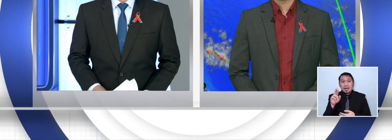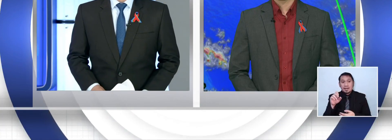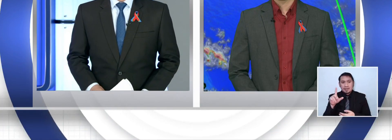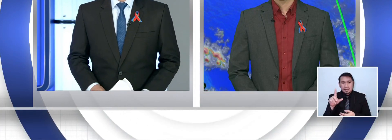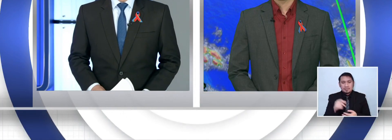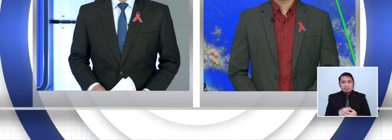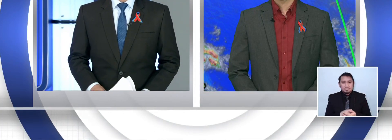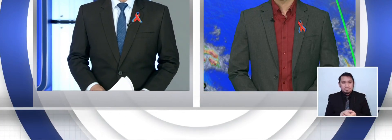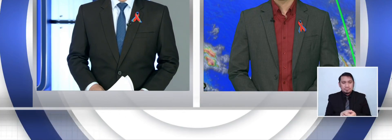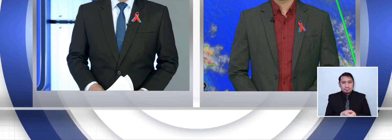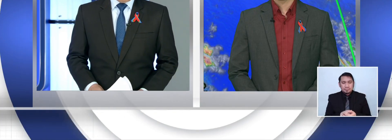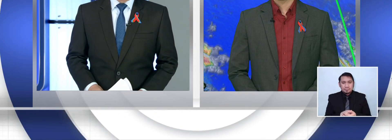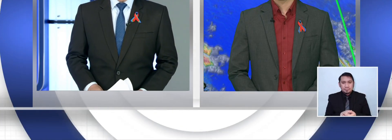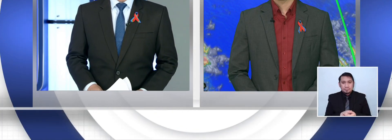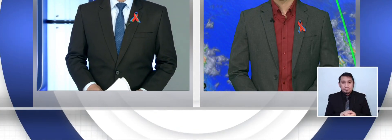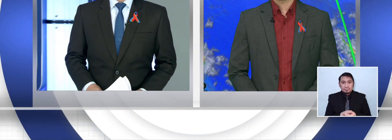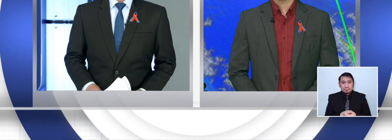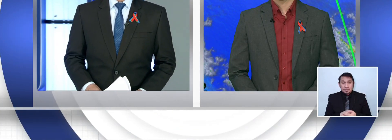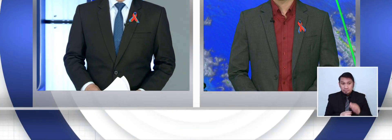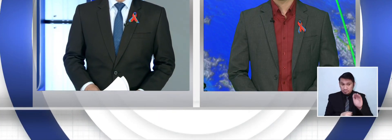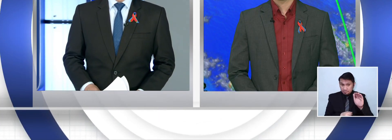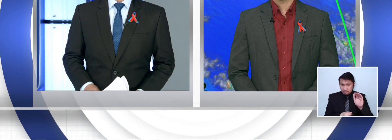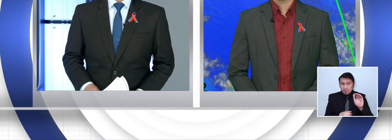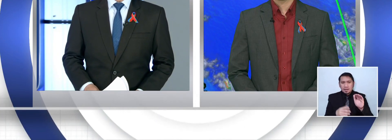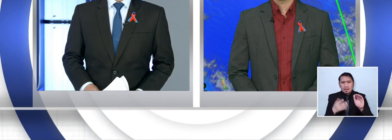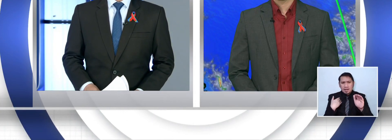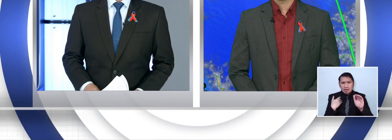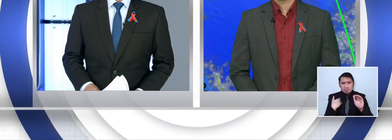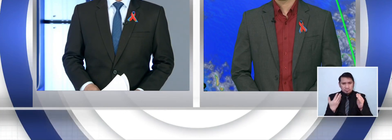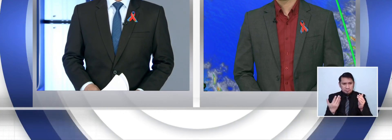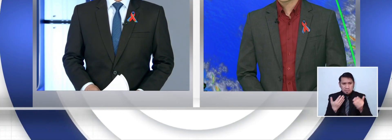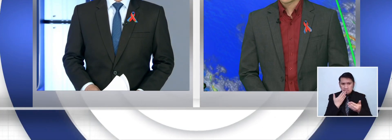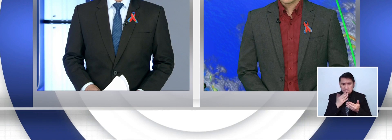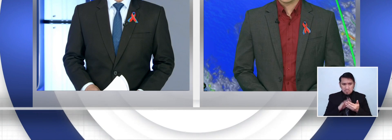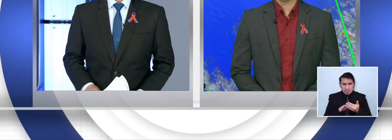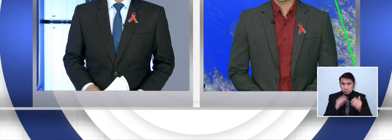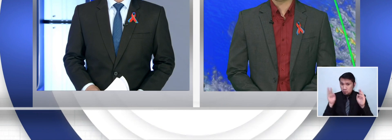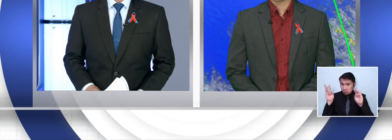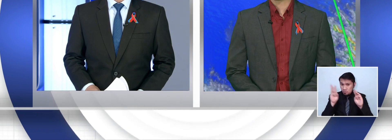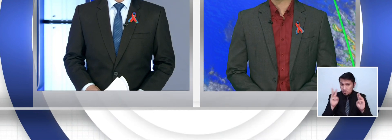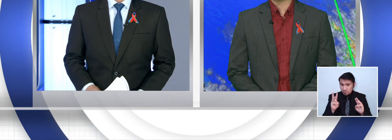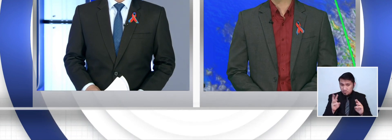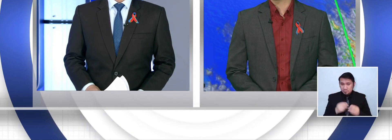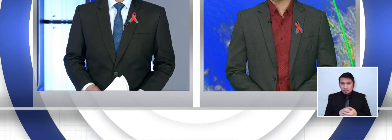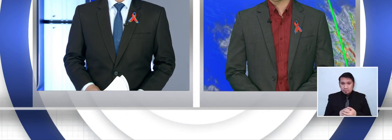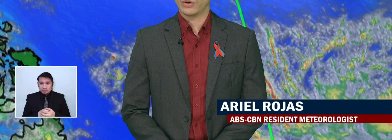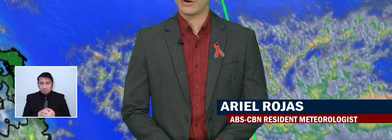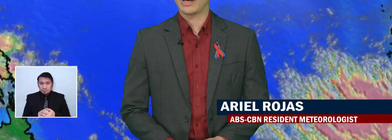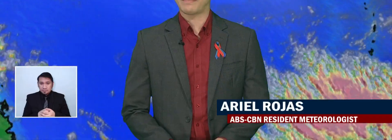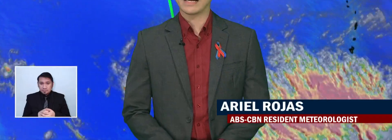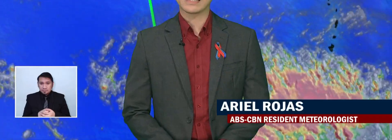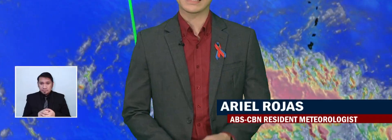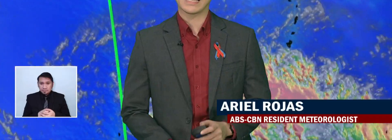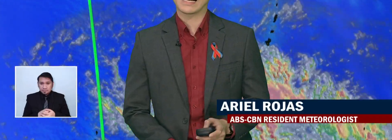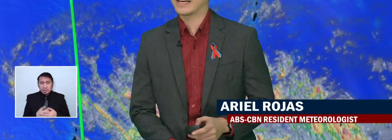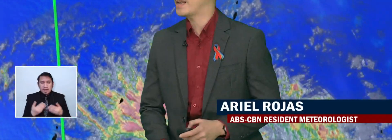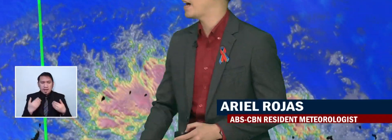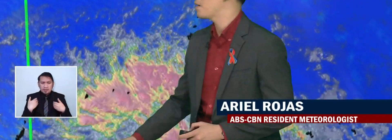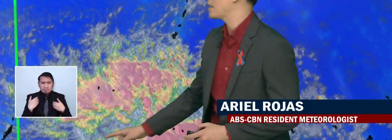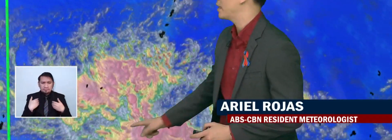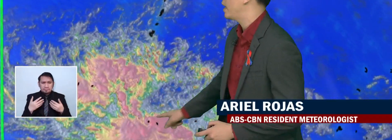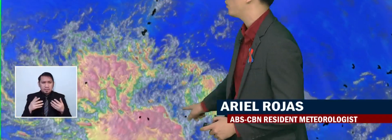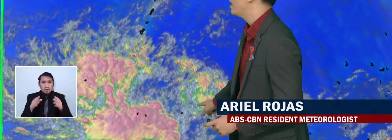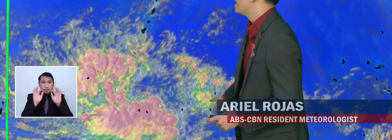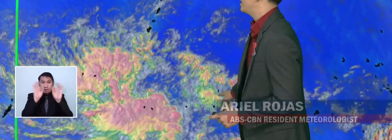Gabriel, may nagbabadya pang sama ng panahon. Henry, may cloud cluster o kaulapan sa silangan